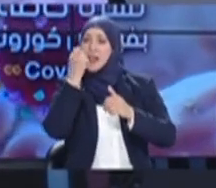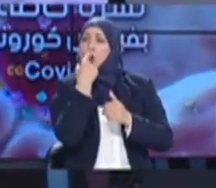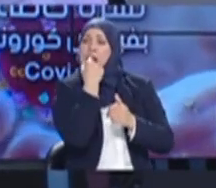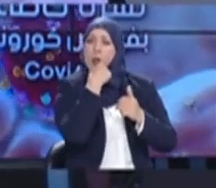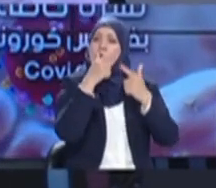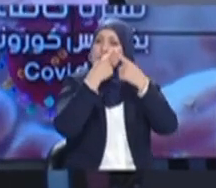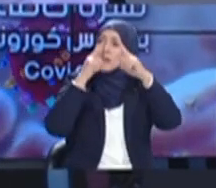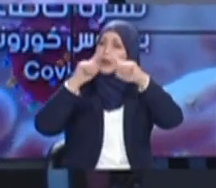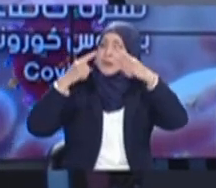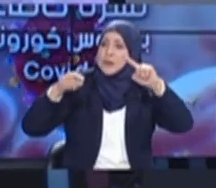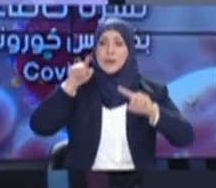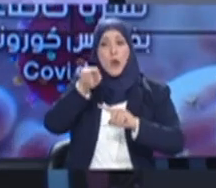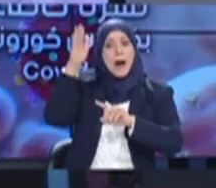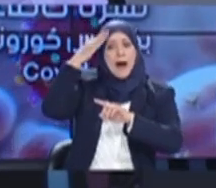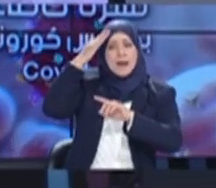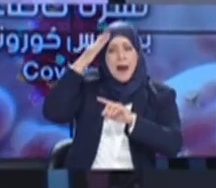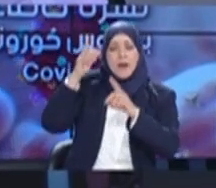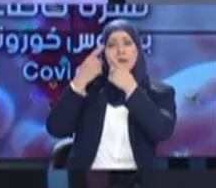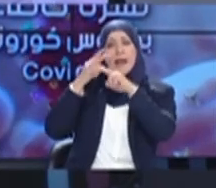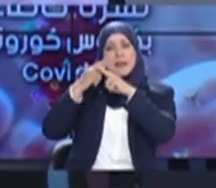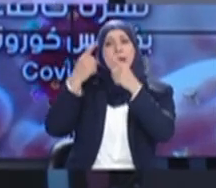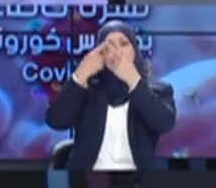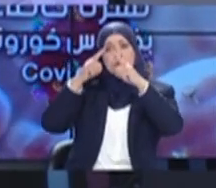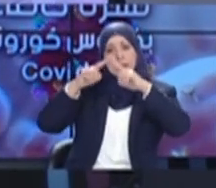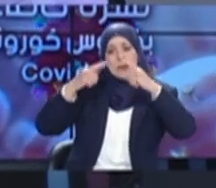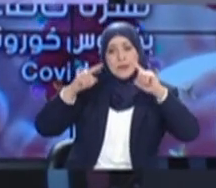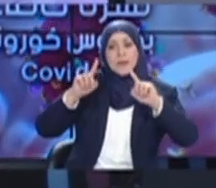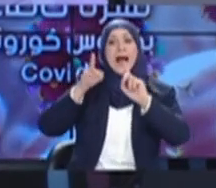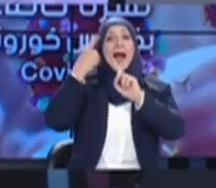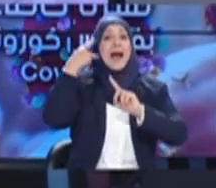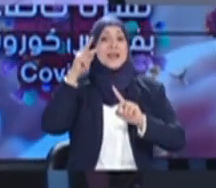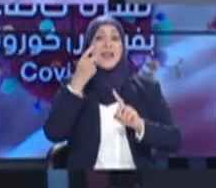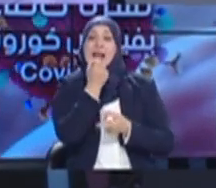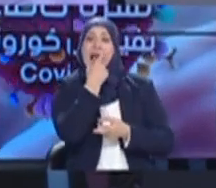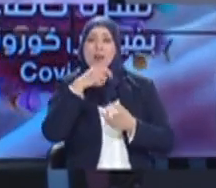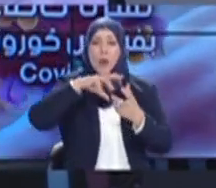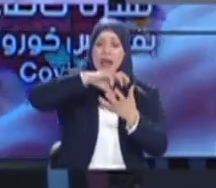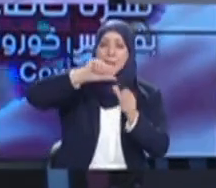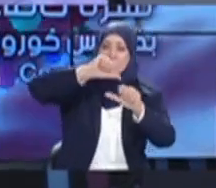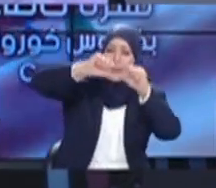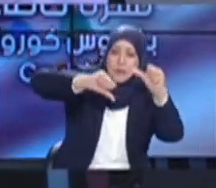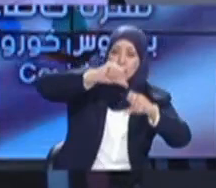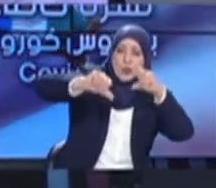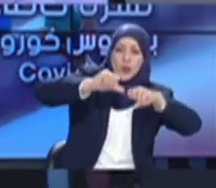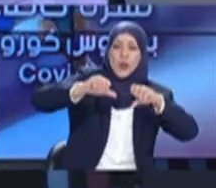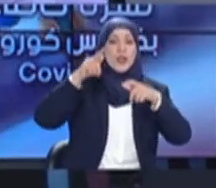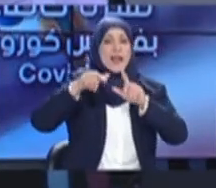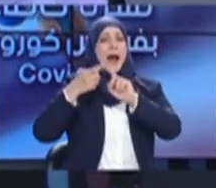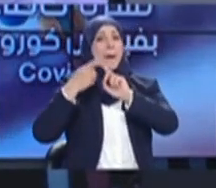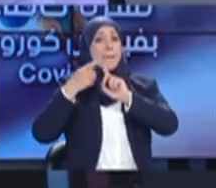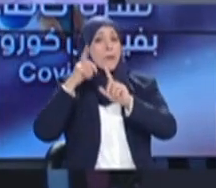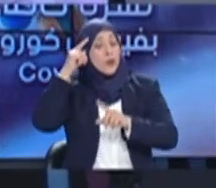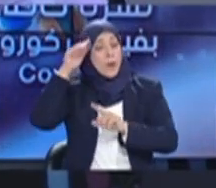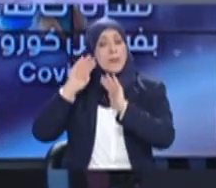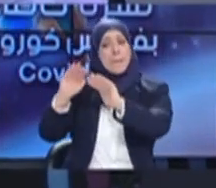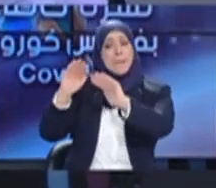لهم مودولاتور كيما الميتوتريكسات ولا خاصة الأدوية البيولوجية، الأدوية هذوما الكل لازم يقعدوا نفس الدواء